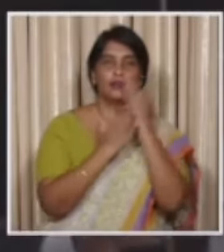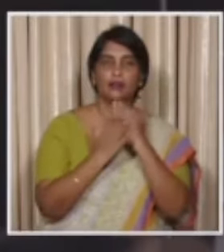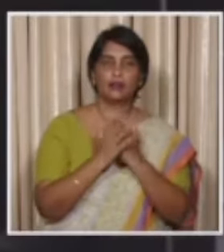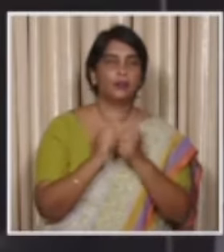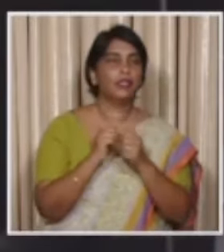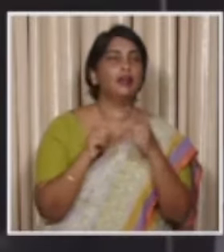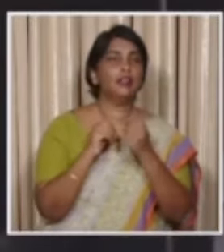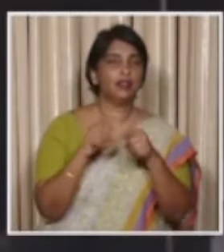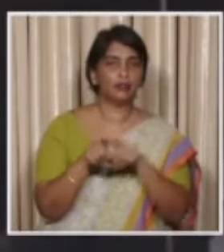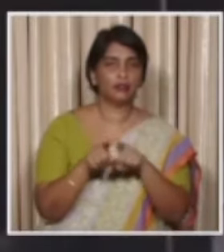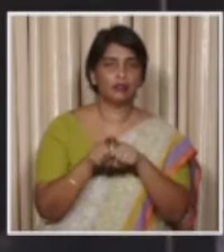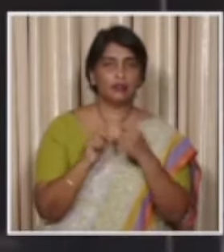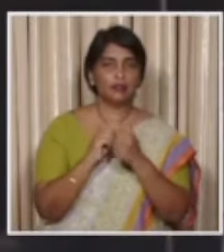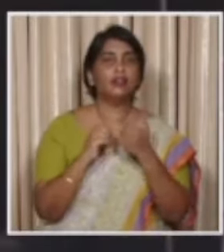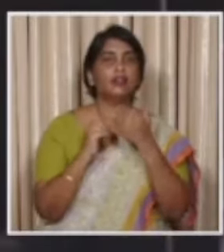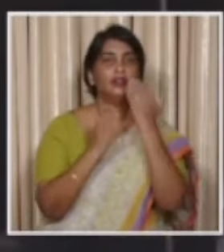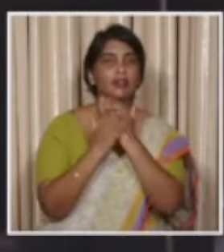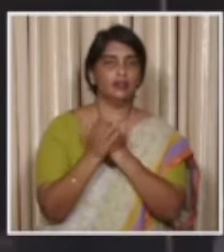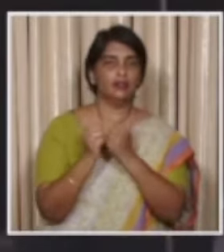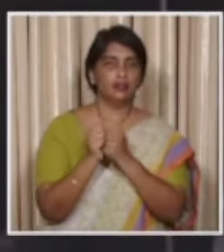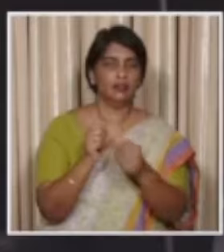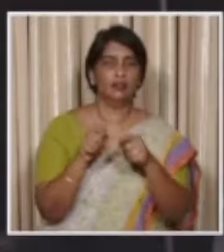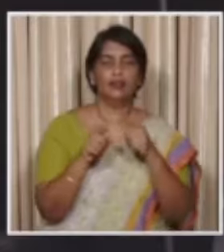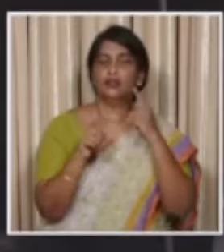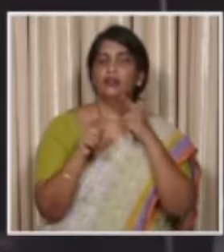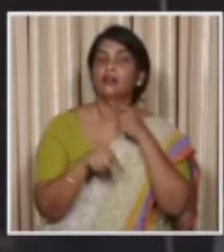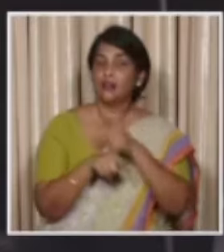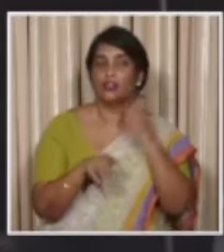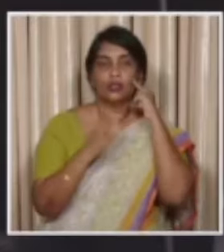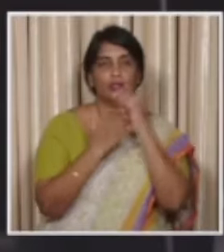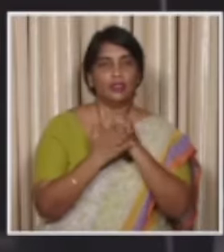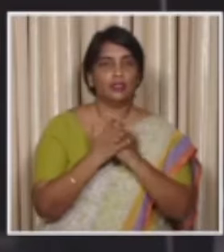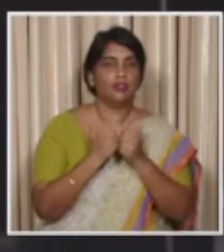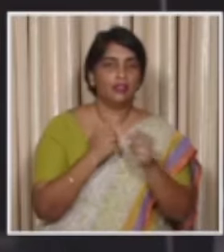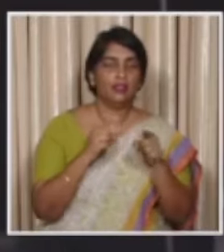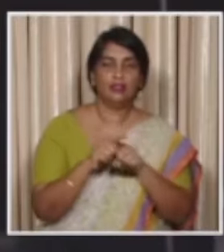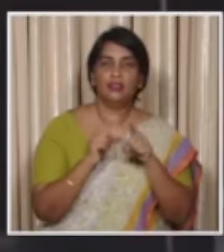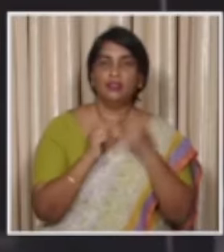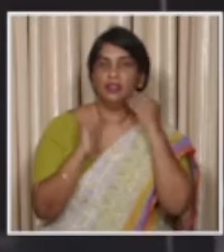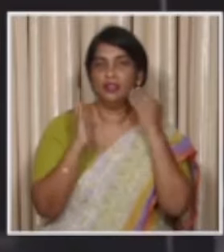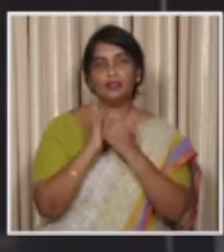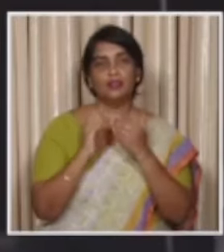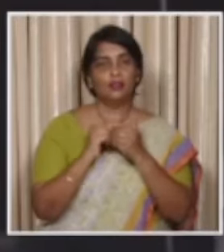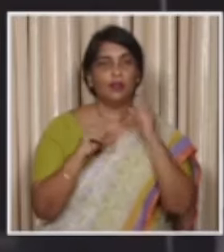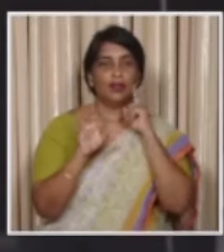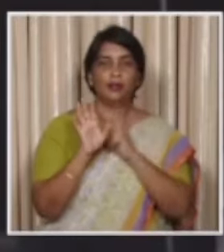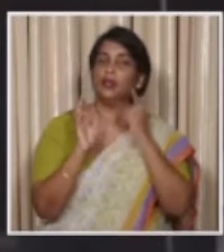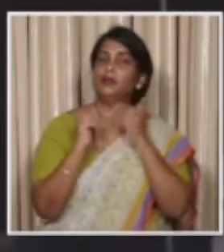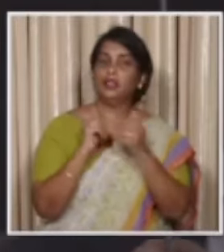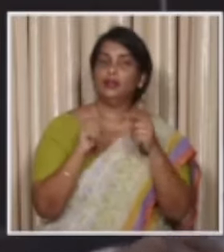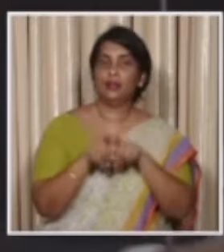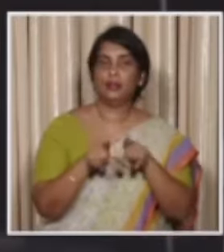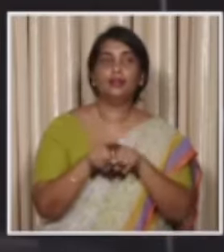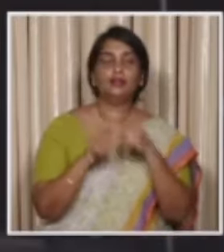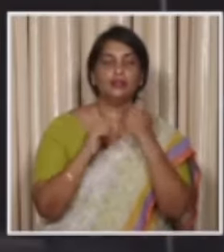නැහැ. ඒ නිසා ජනාධිපතිතුමාට මම කිව්වා ඉන්පස්සේ තමයි එතුමා චක්‍රලේඛනය වෙනස් කරලා මේ ගෙවල් වල ඉන්න අයටත්